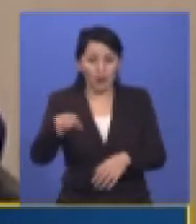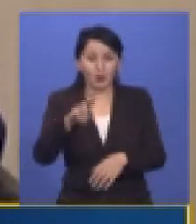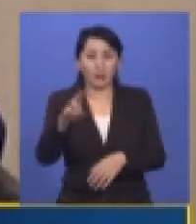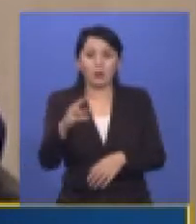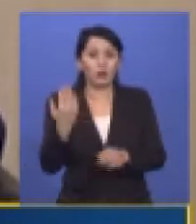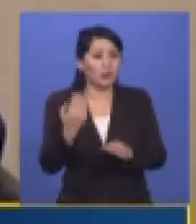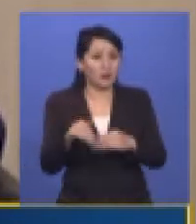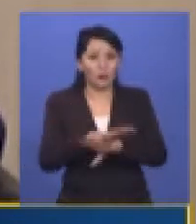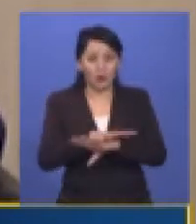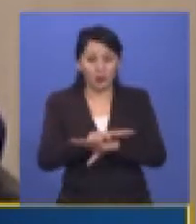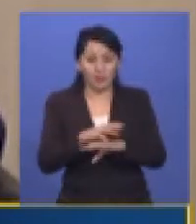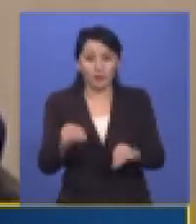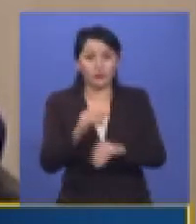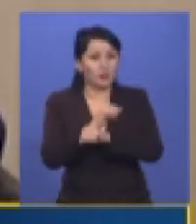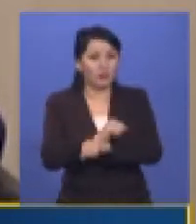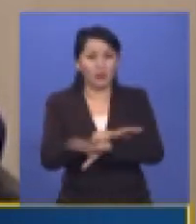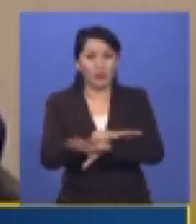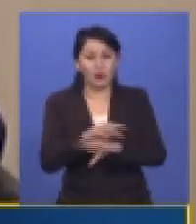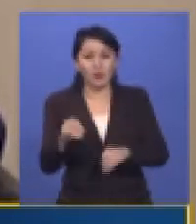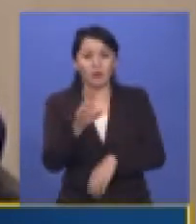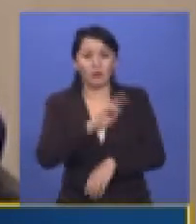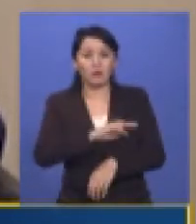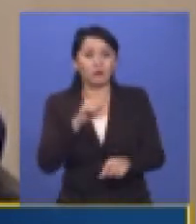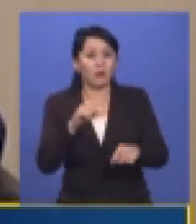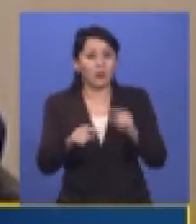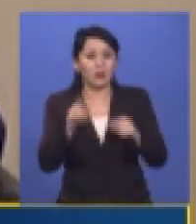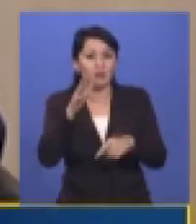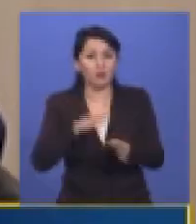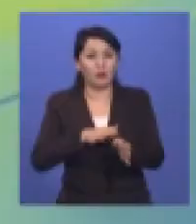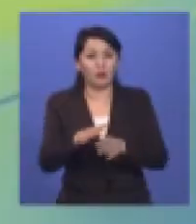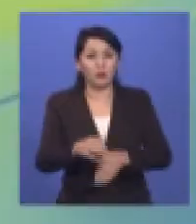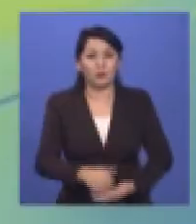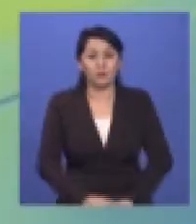әлі аяқталған жоқ. Бұлай қалдыруға болмайды. Істі қысқа мерзімде тындыруға жет.